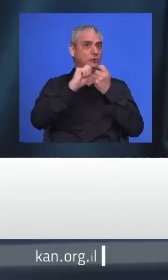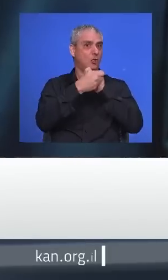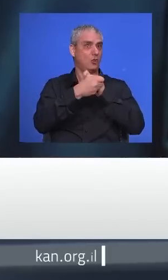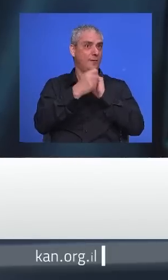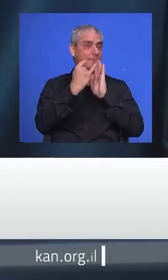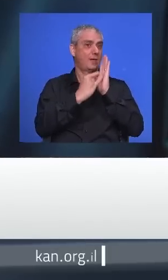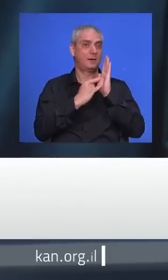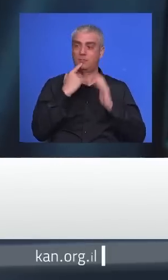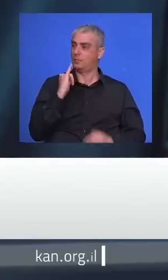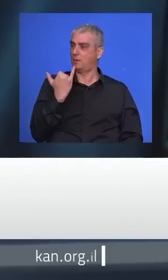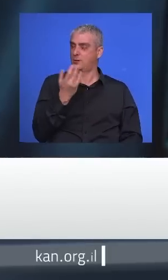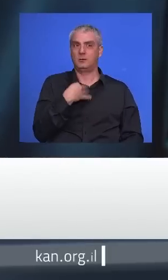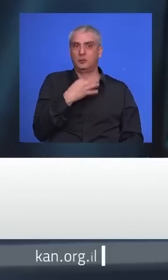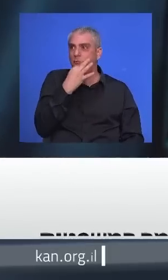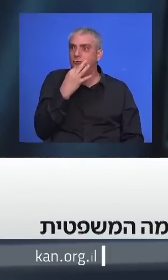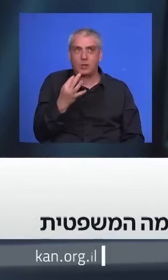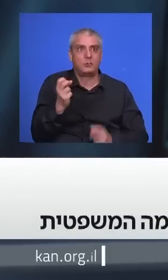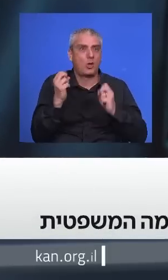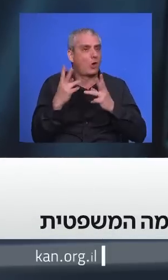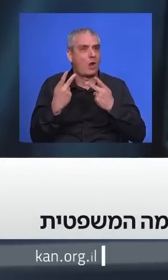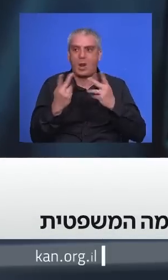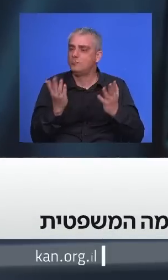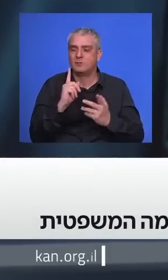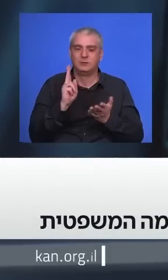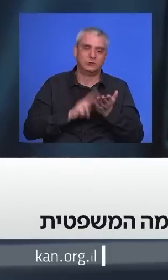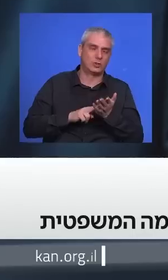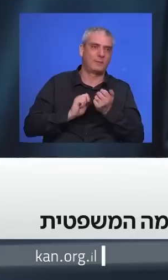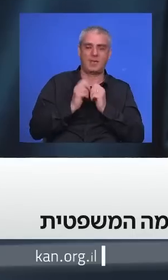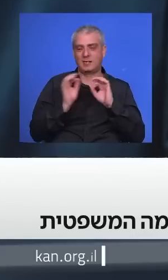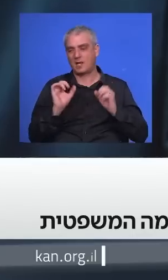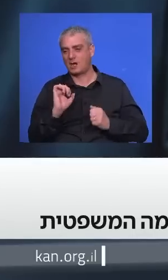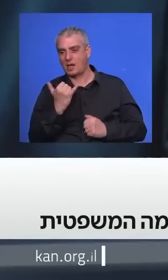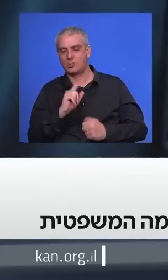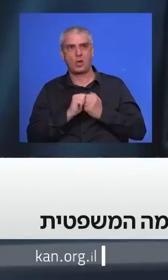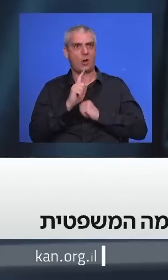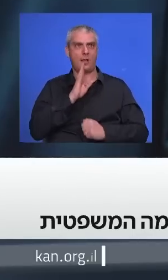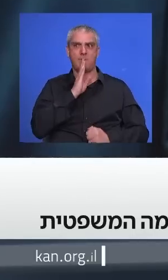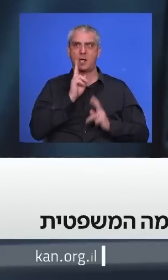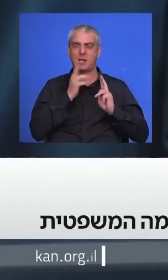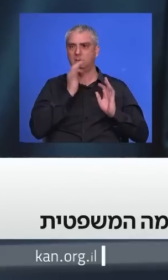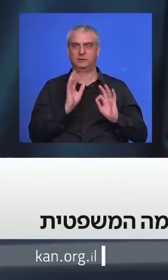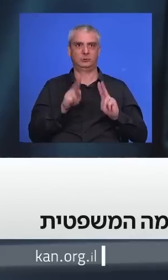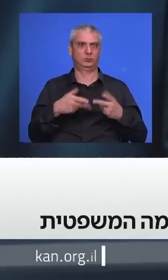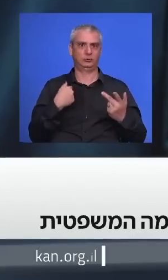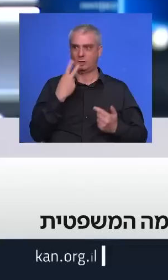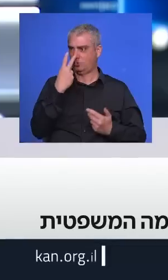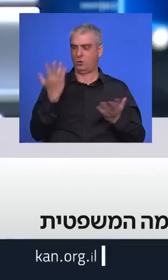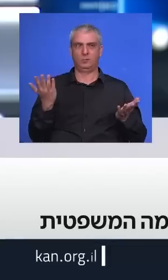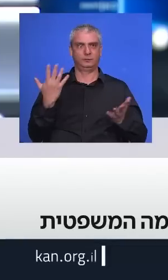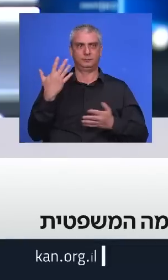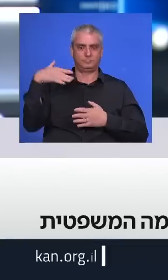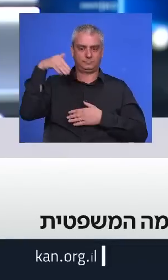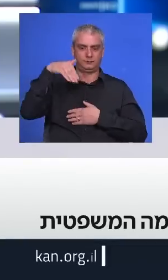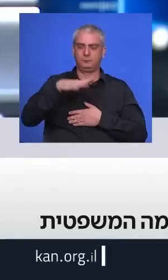בחקיקה. כן, שאלתי אותו, אוקיי, לא משנה כבר מי צודק, מי התחיל או לא התחיל. יש פה בעיה רצידית, אנחנו רואים שזה הולך ומדרדר,